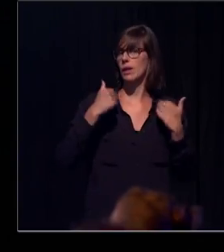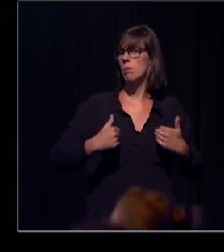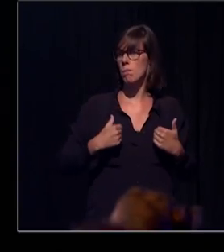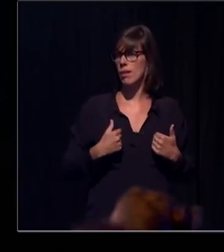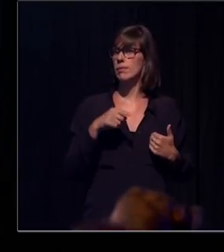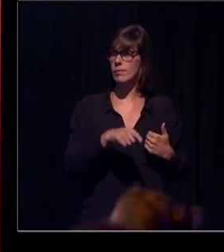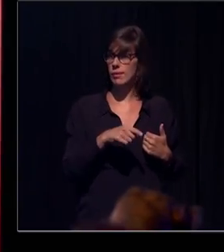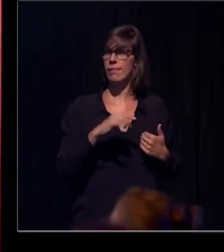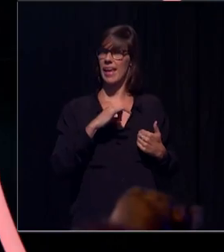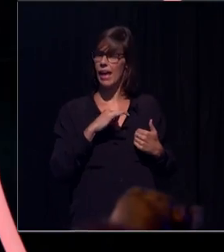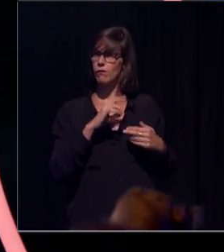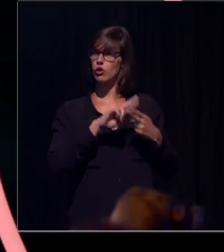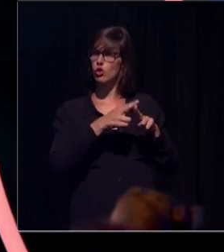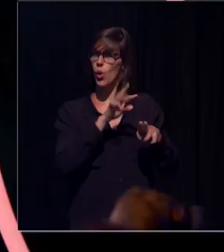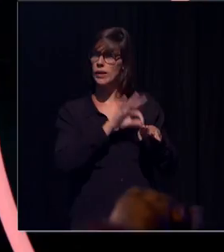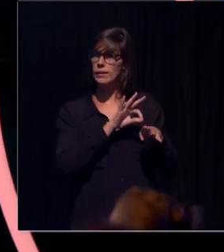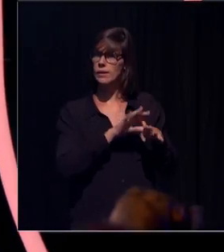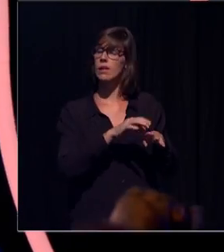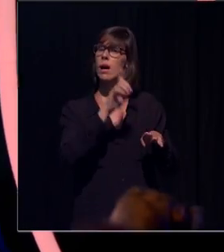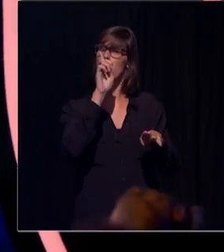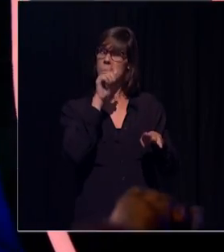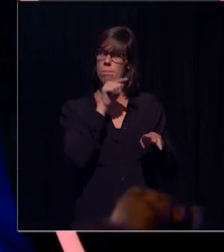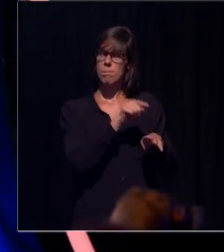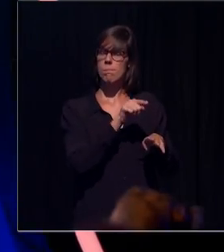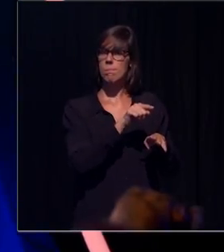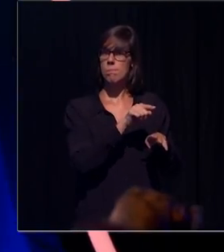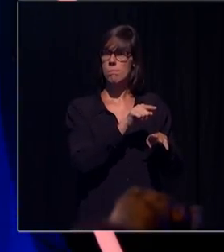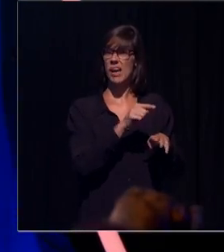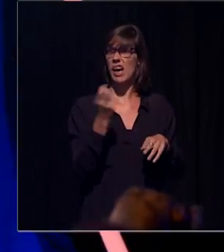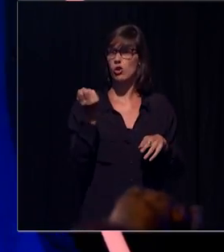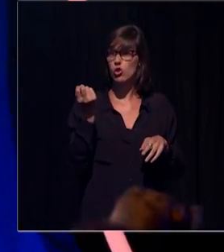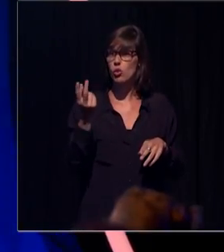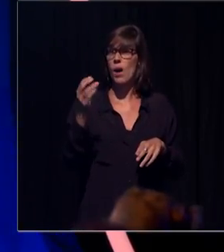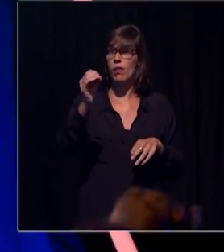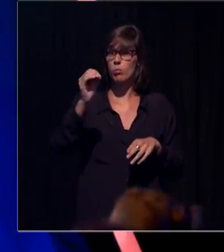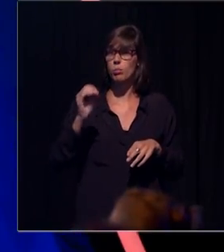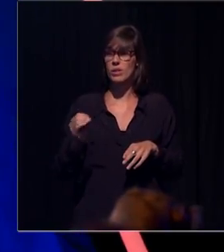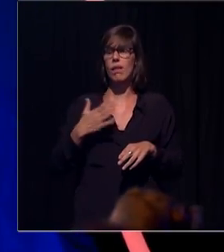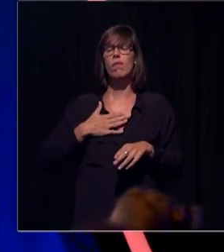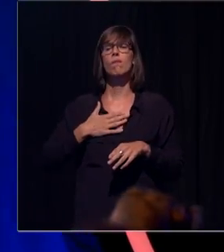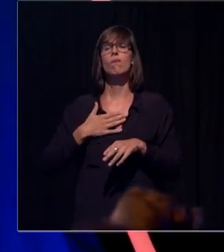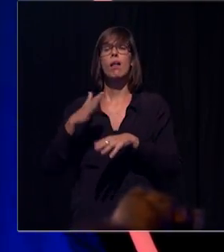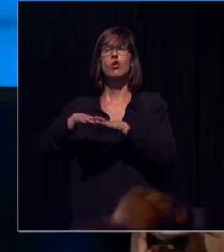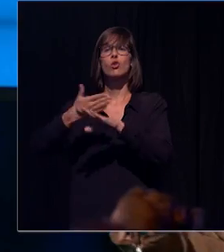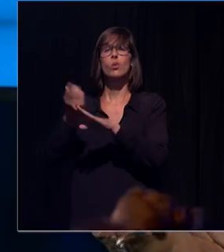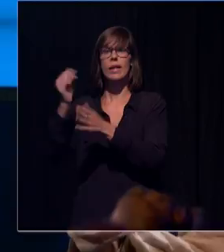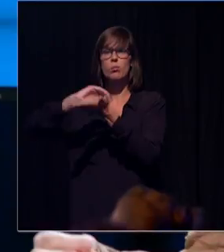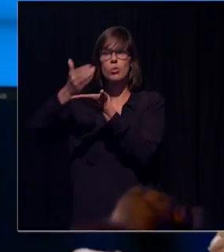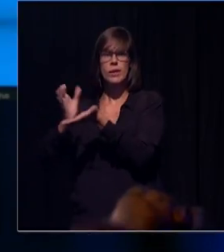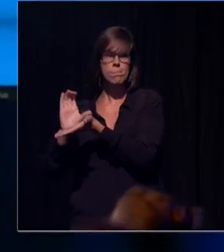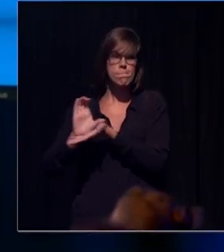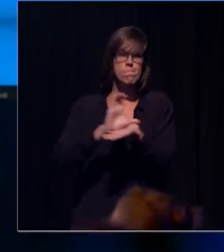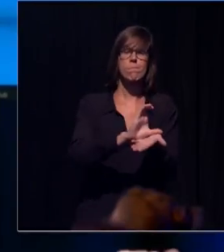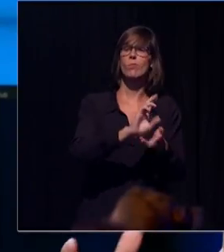diabetes, maar diabetes is verantwoordelijk voor twaalf procent van het gezondheidsbudget. Is